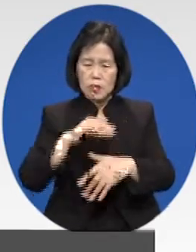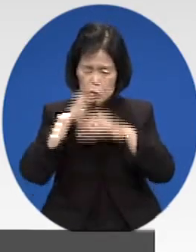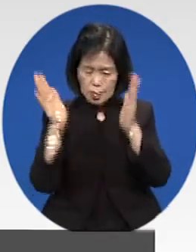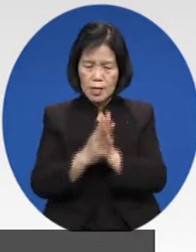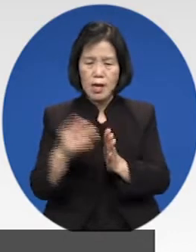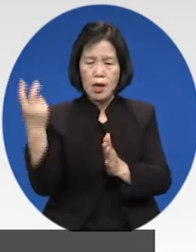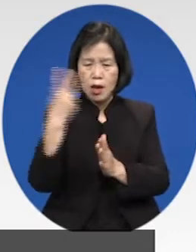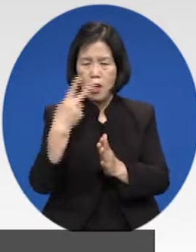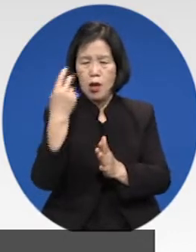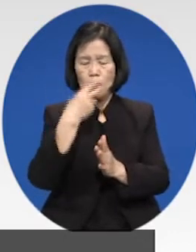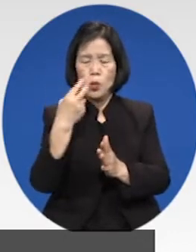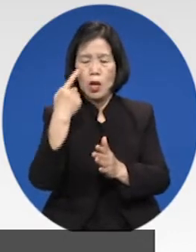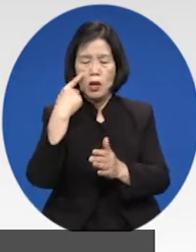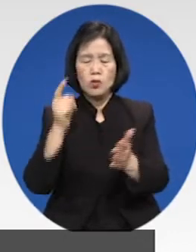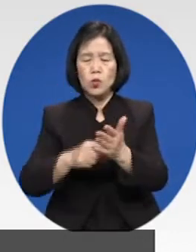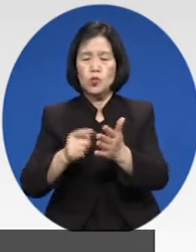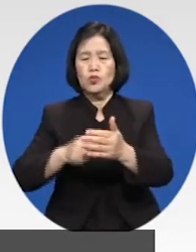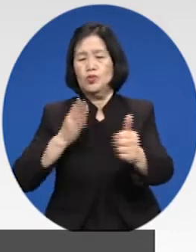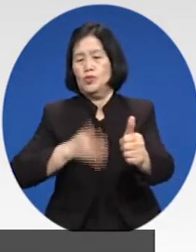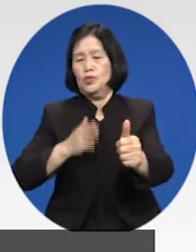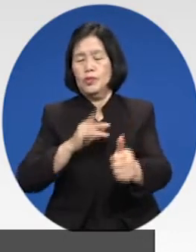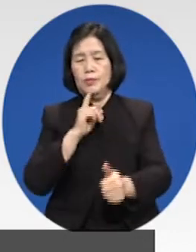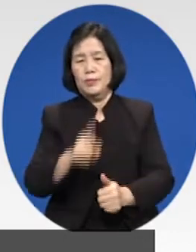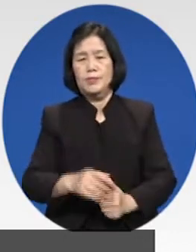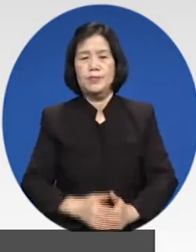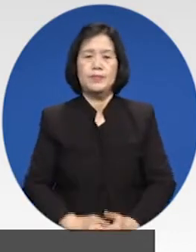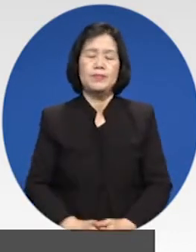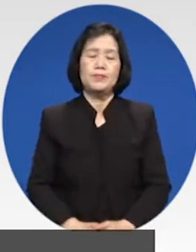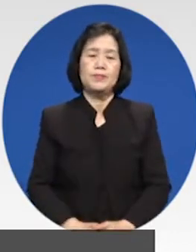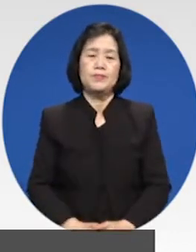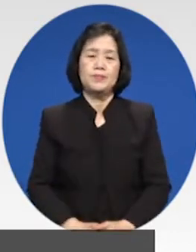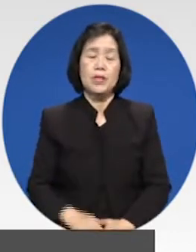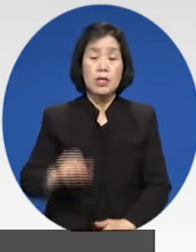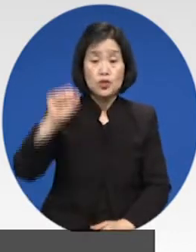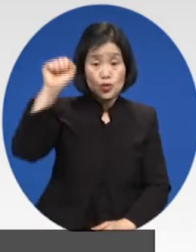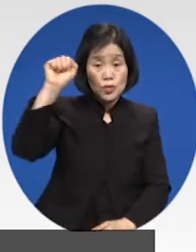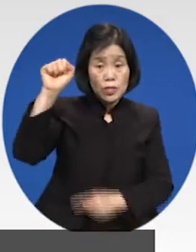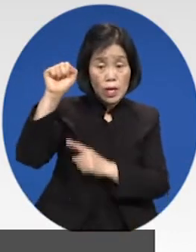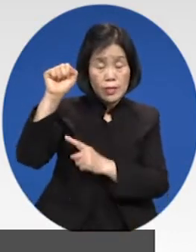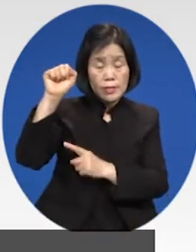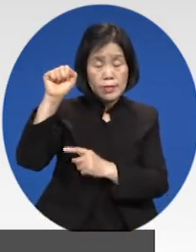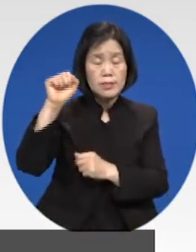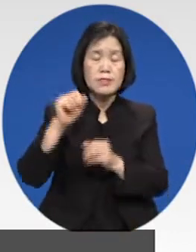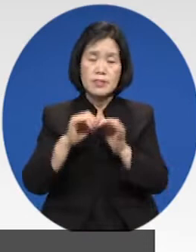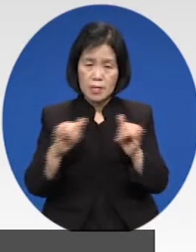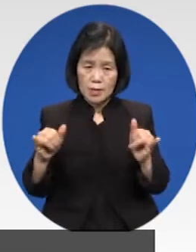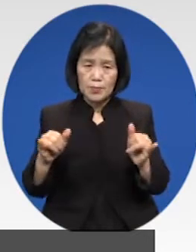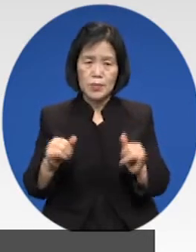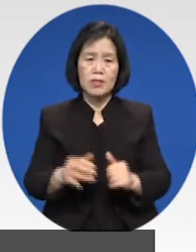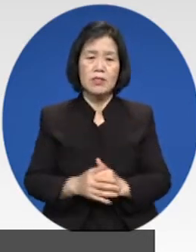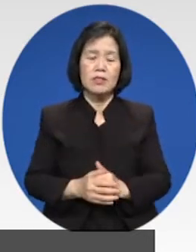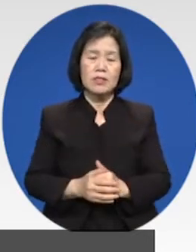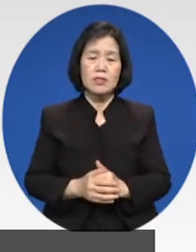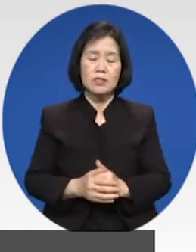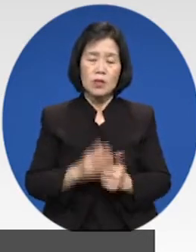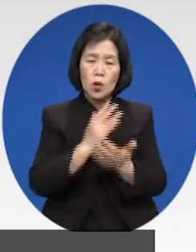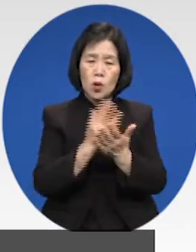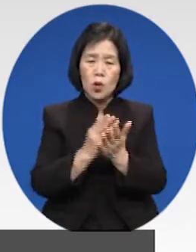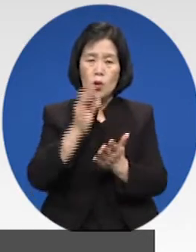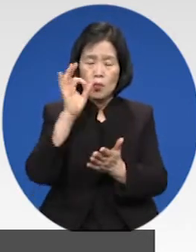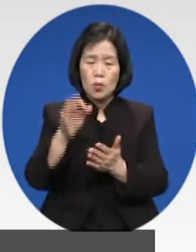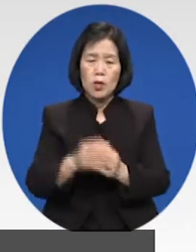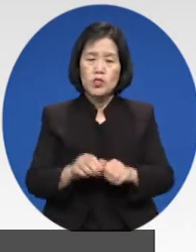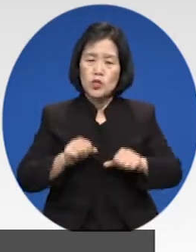재검토하라고 촉구했다는 내용을 담고 있습니다. 자, 이날 시위에 나선, 이 기자회견에 나선 분들의 업종을